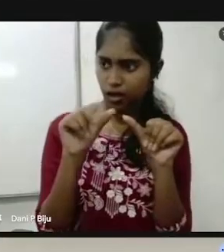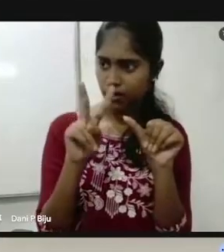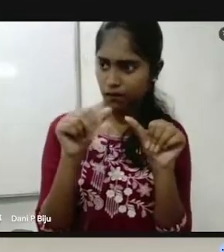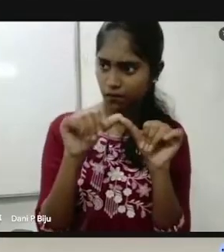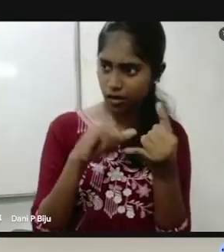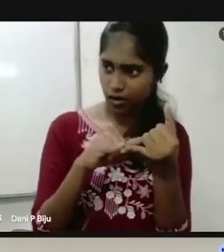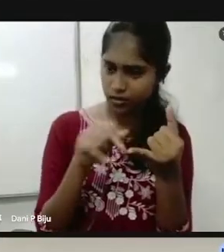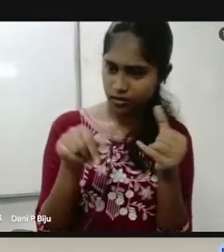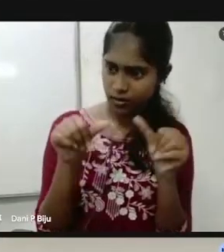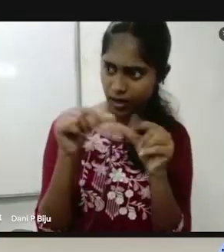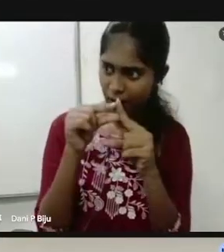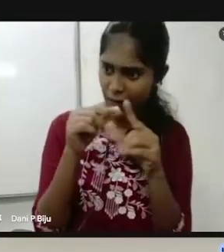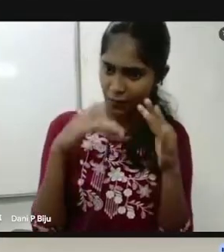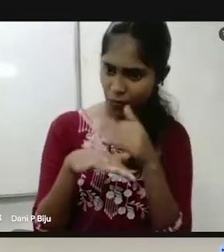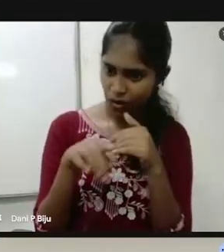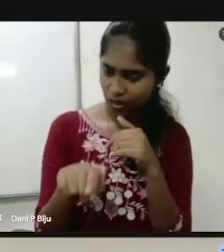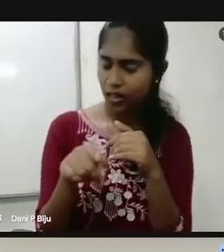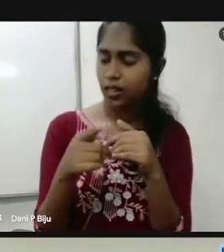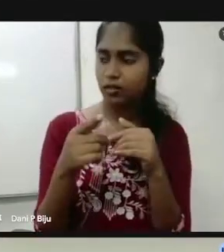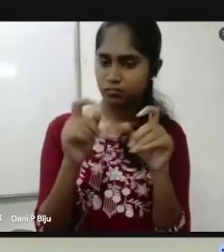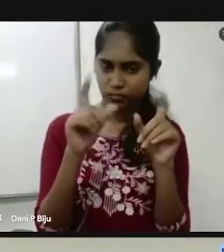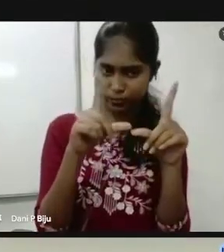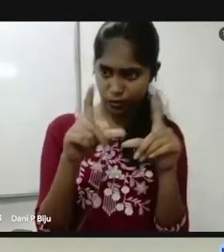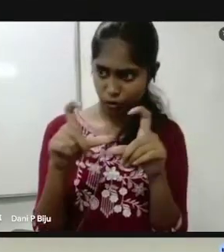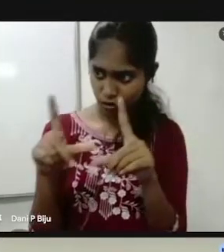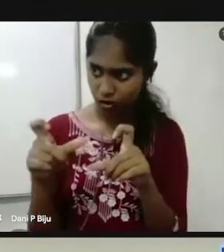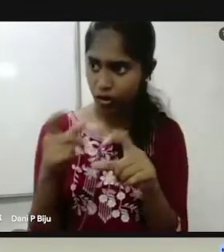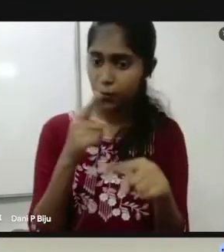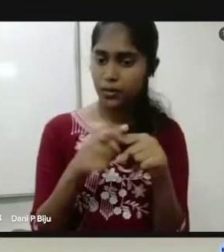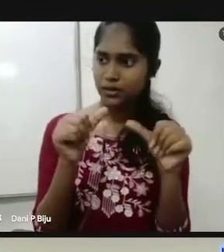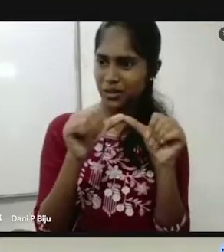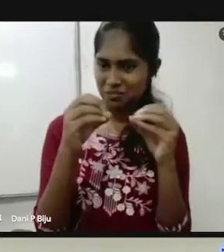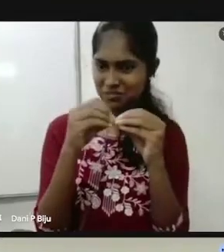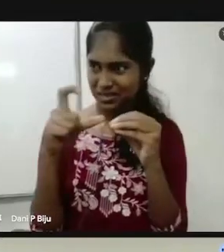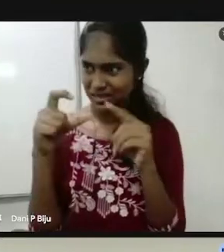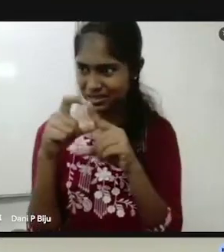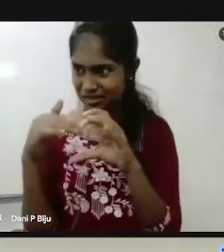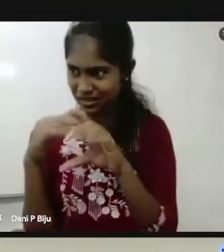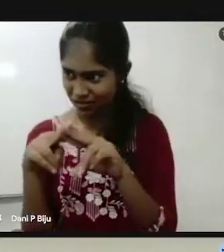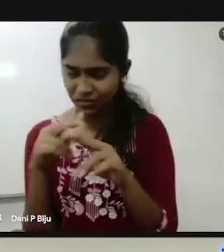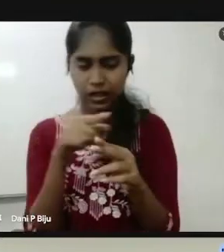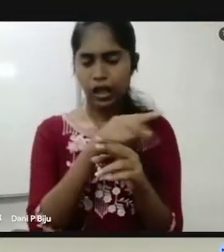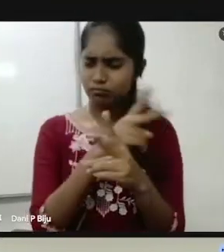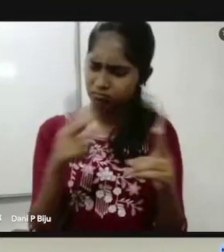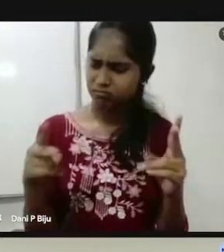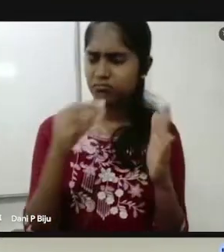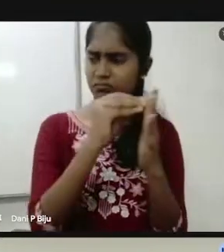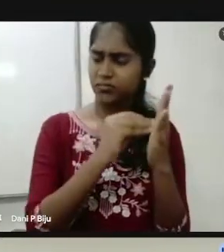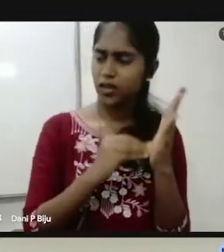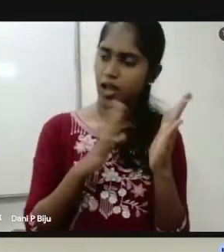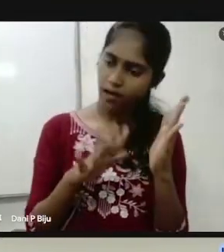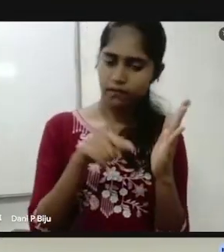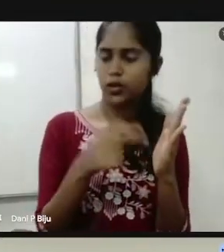ഉണ്ട്, നമുക്ക് പിക്ചർ മോഡും ഉണ്ട്. അപ്പൊ അതിലെ കീബോർഡ് മോഡ് നമുക്ക് യൂസ് ചെയ്യാം ലിറ്ററസി സ്കിൽസിന് വേണ്ടിയിട്ട്. അതേപോലെ